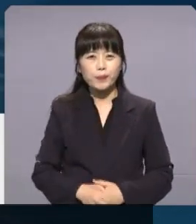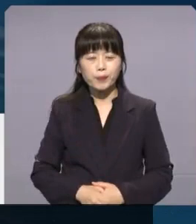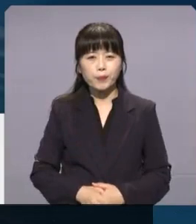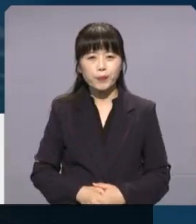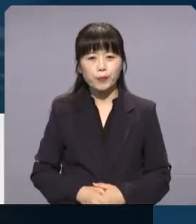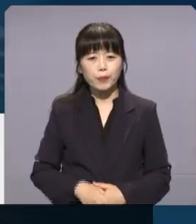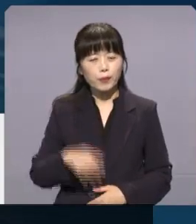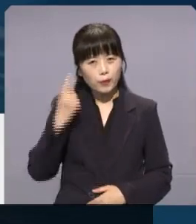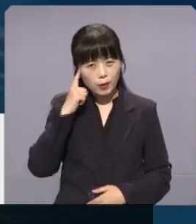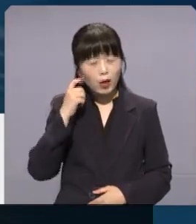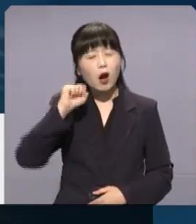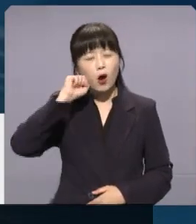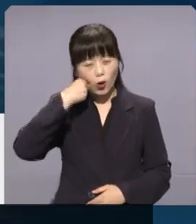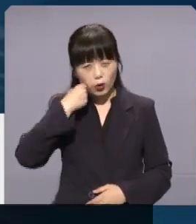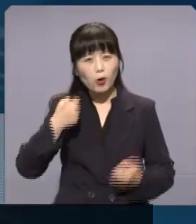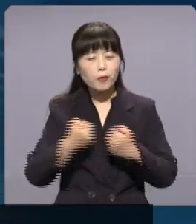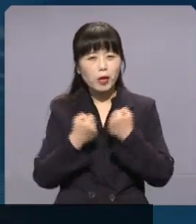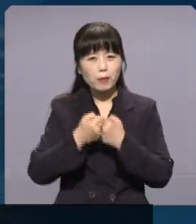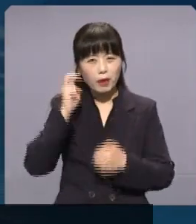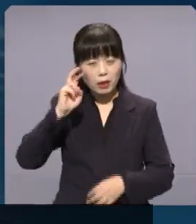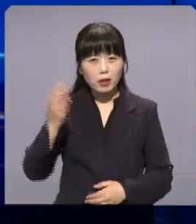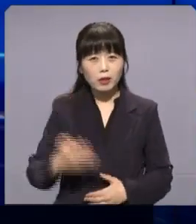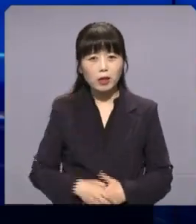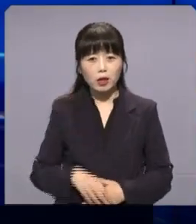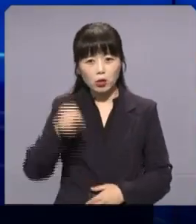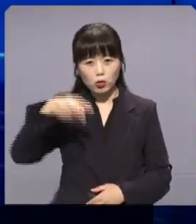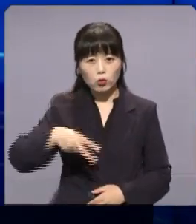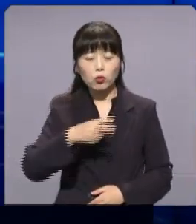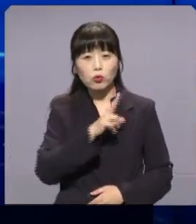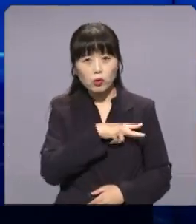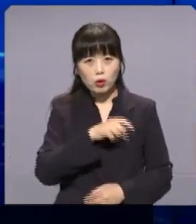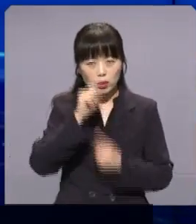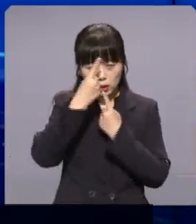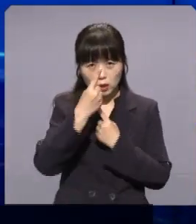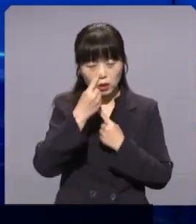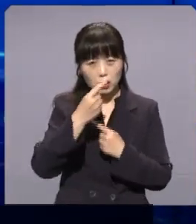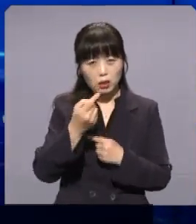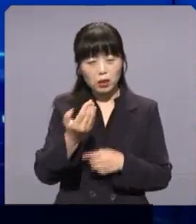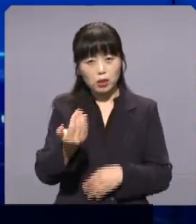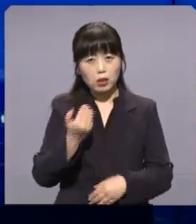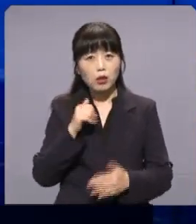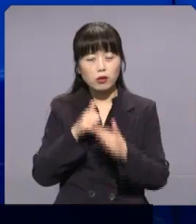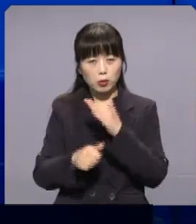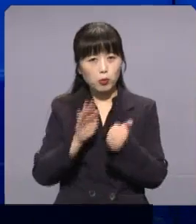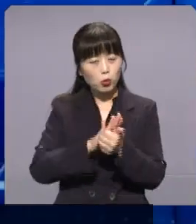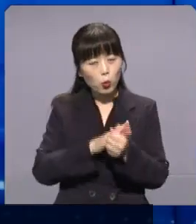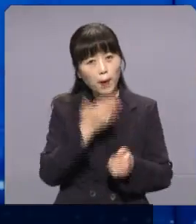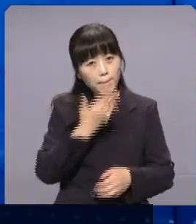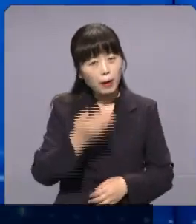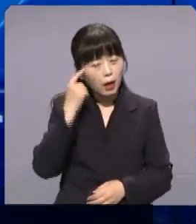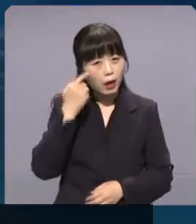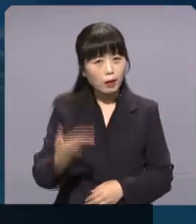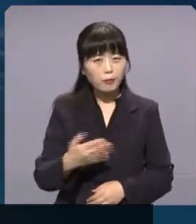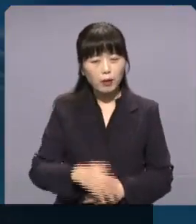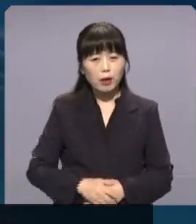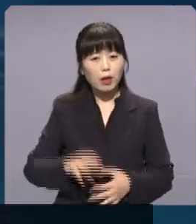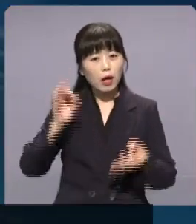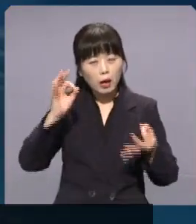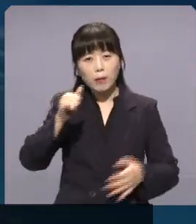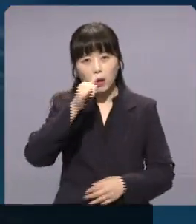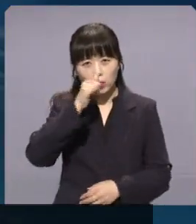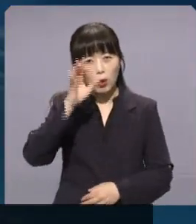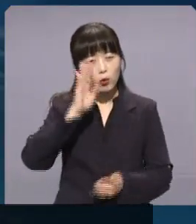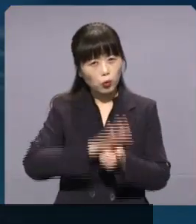생각이 들어서 험난한 싸움이 예상됩니다. 유 전 의원이 나오면 이준석 전 대표가 도울까요? 돕겠죠. 그러니까 가만히 있어도 돕는